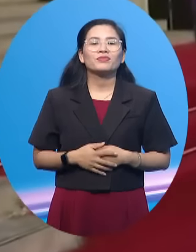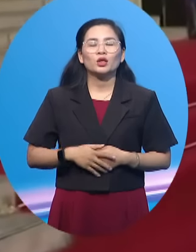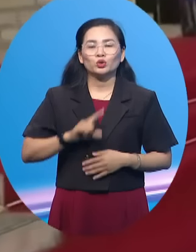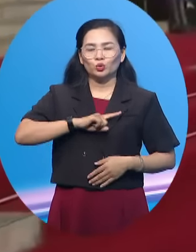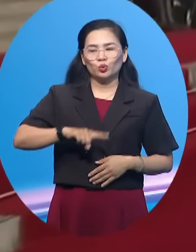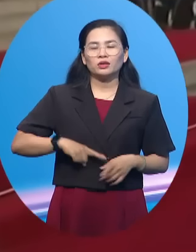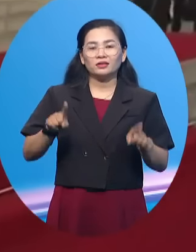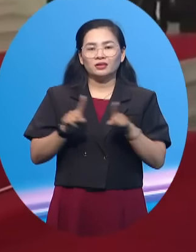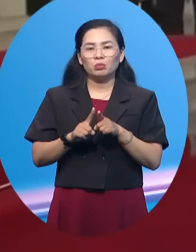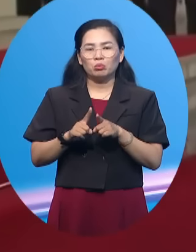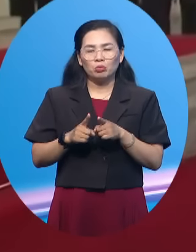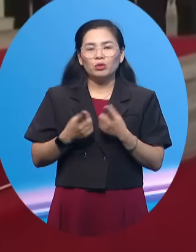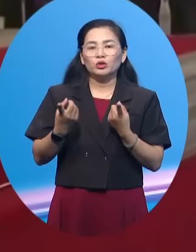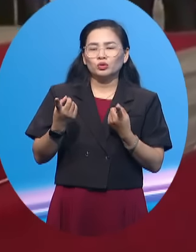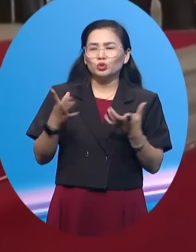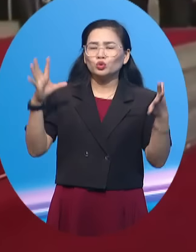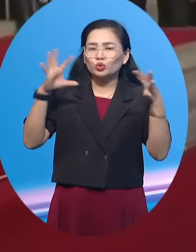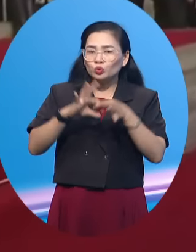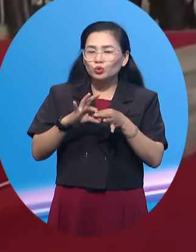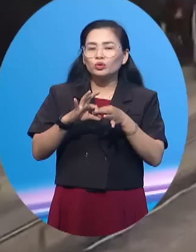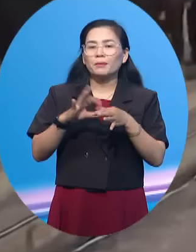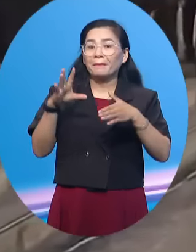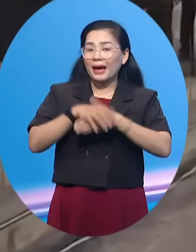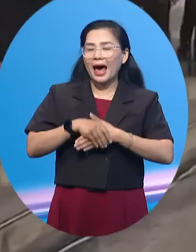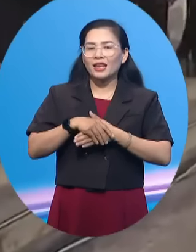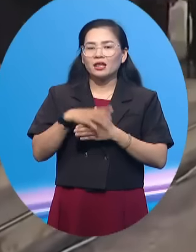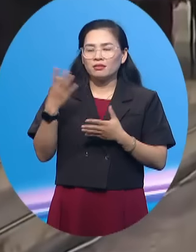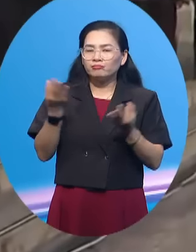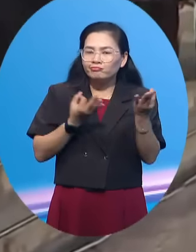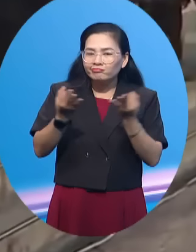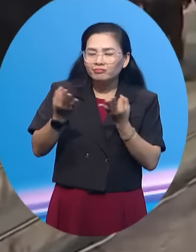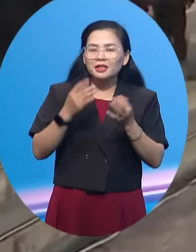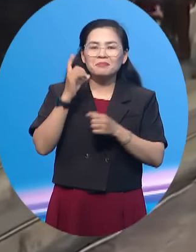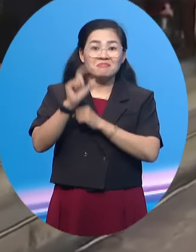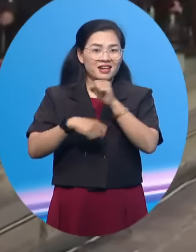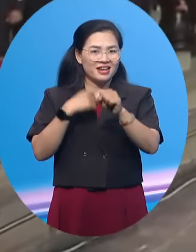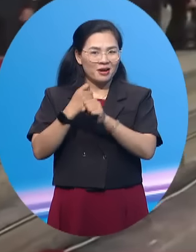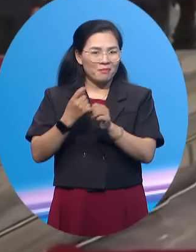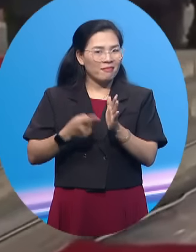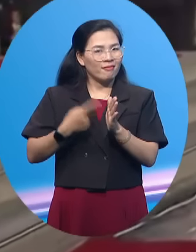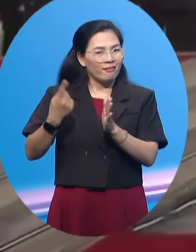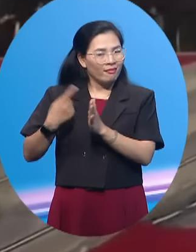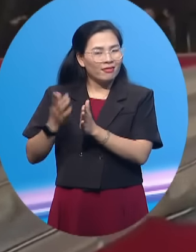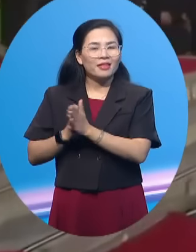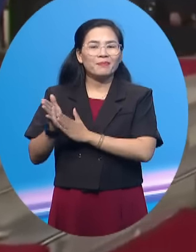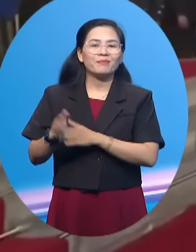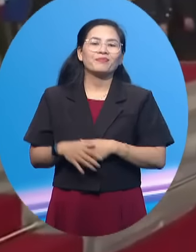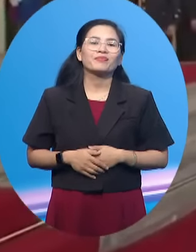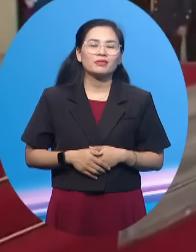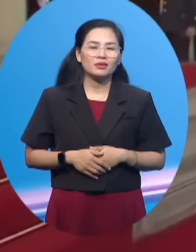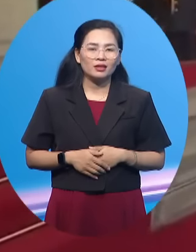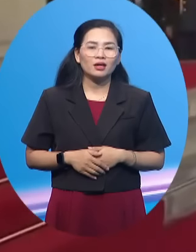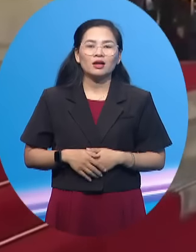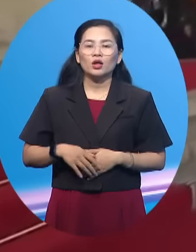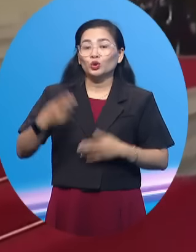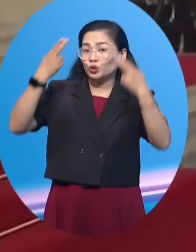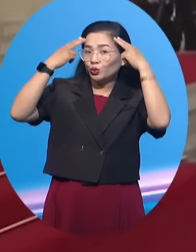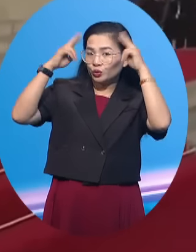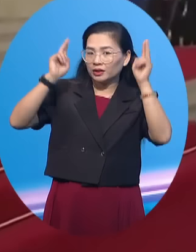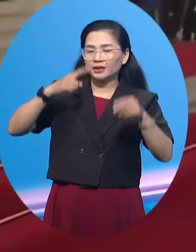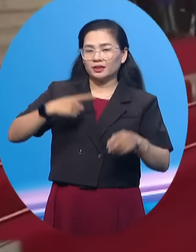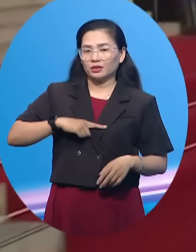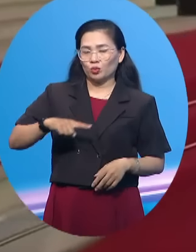đối tác thương mại lớn nhất và thị trường xuất khẩu lớn nhất của Peru trong 10 năm liên tiếp. Trong thông báo trước khi đến Peru, Chủ tịch Tập